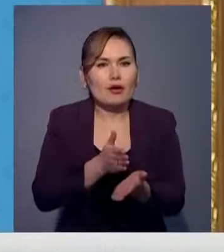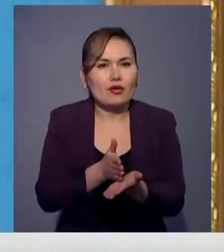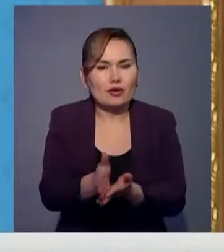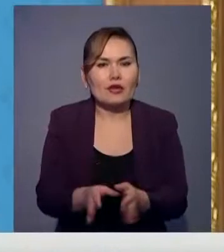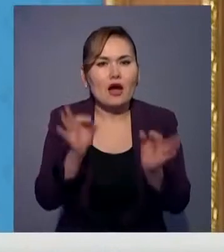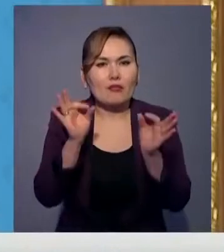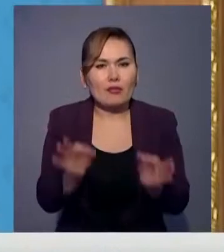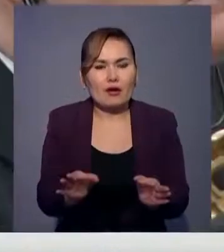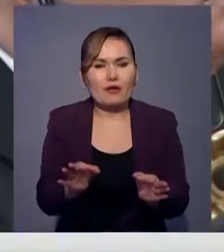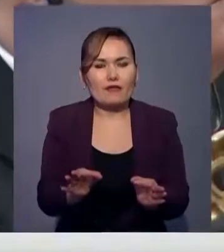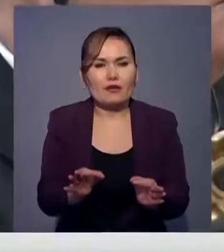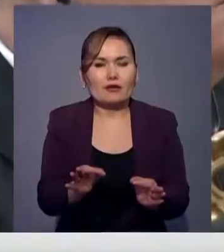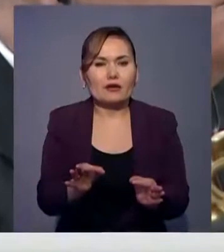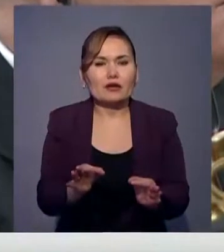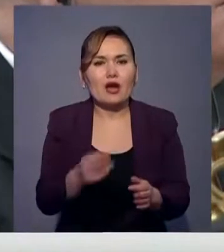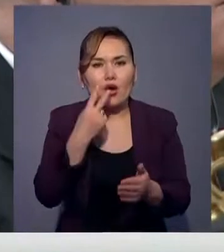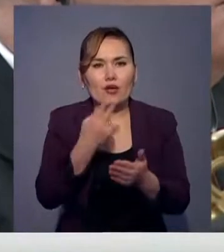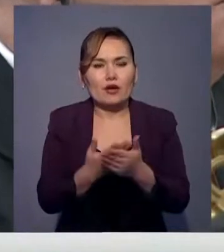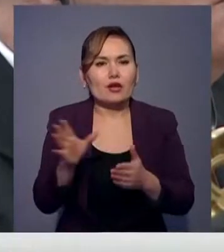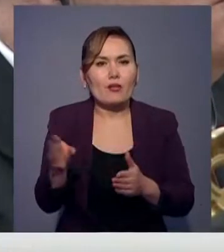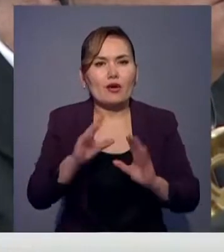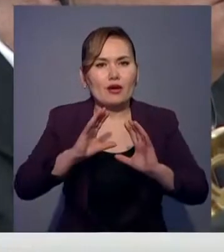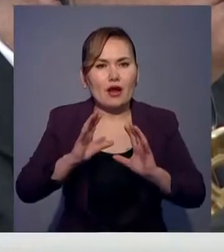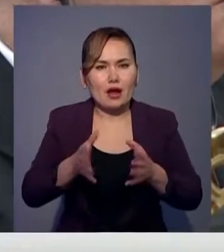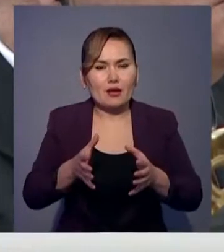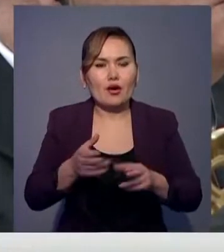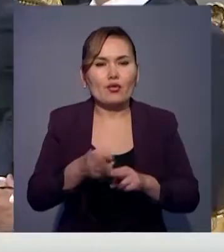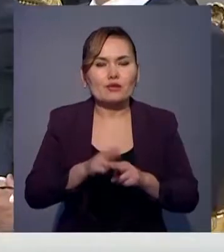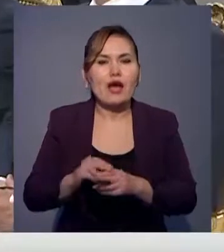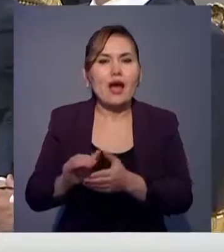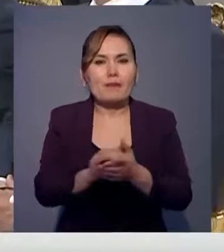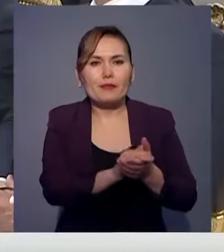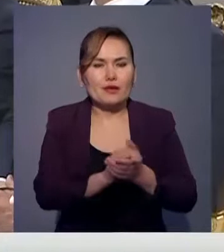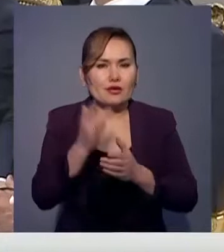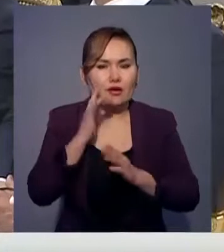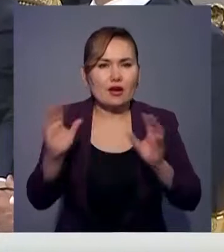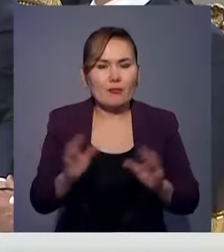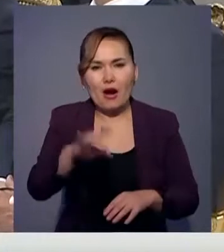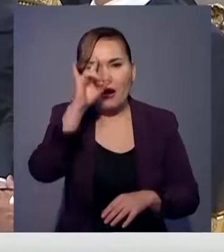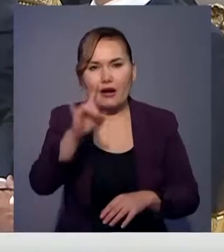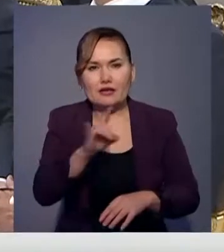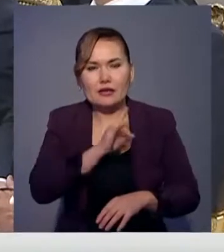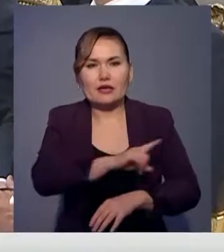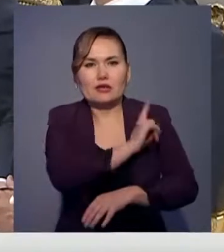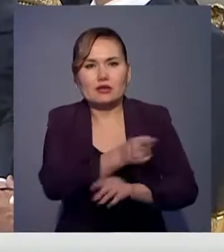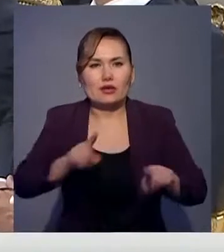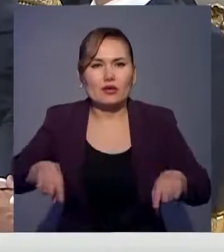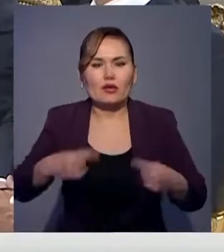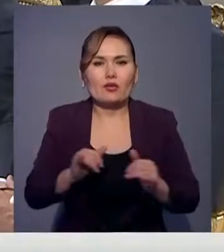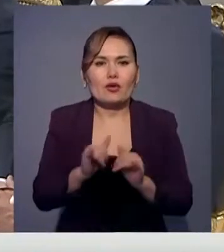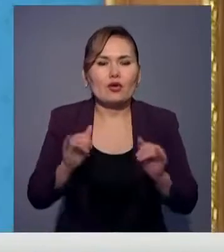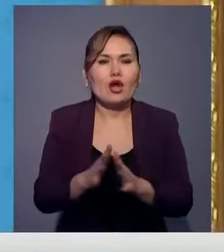әлемге танытты. Биліктің бейбіт жолмен берілуі Қазақстанды тың серпінмен дамытуға мүмкіндік